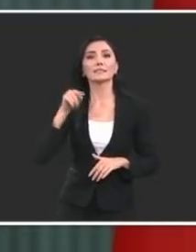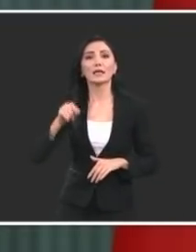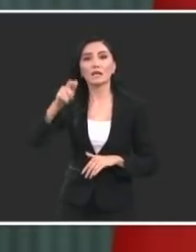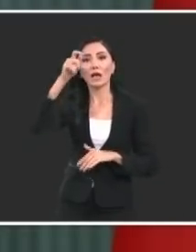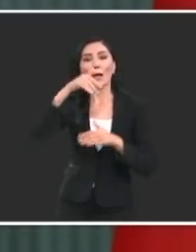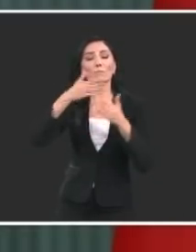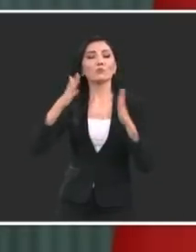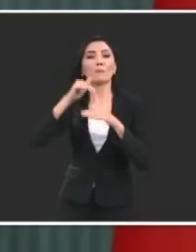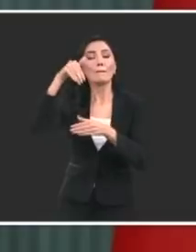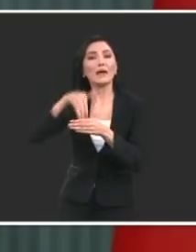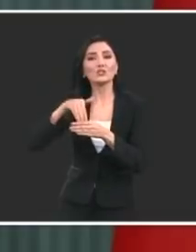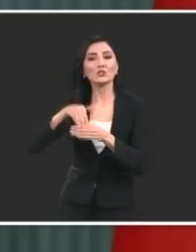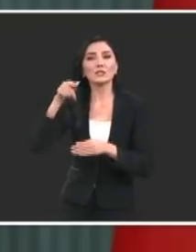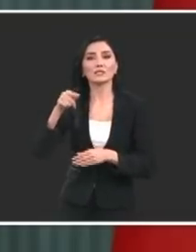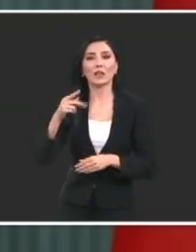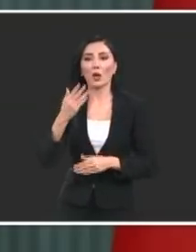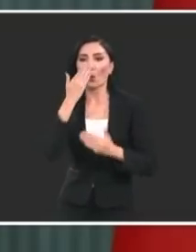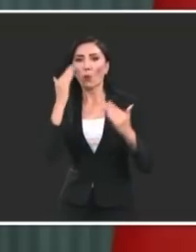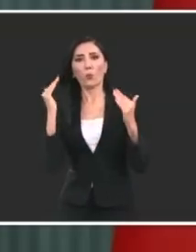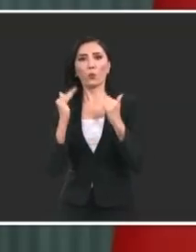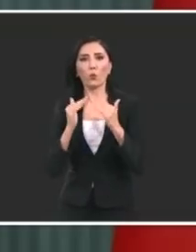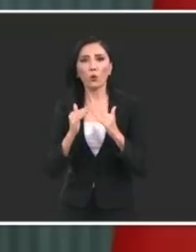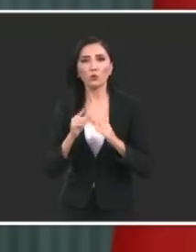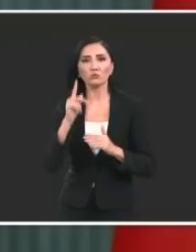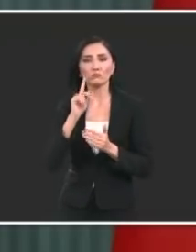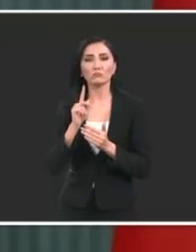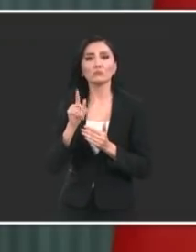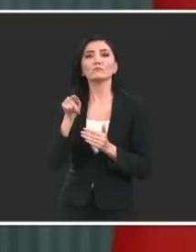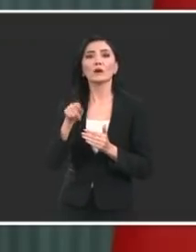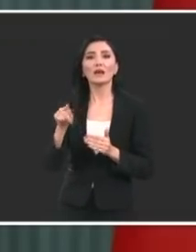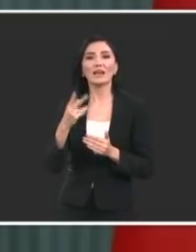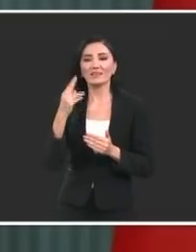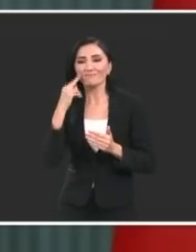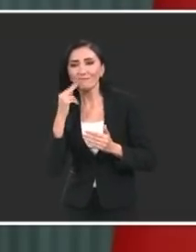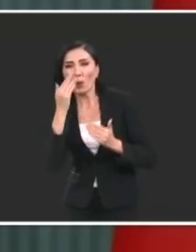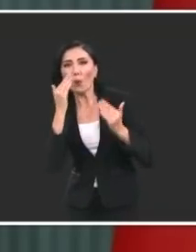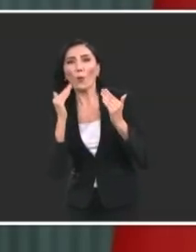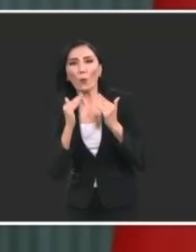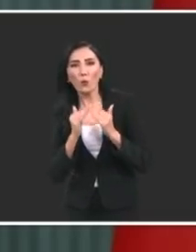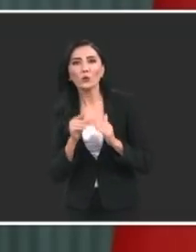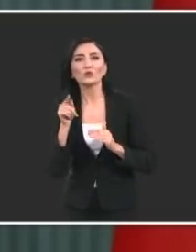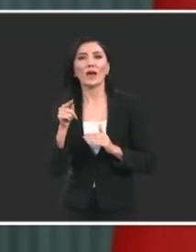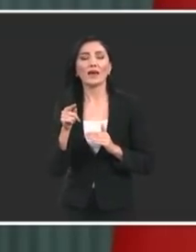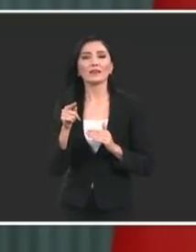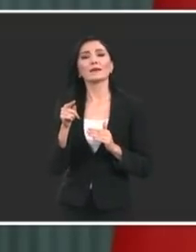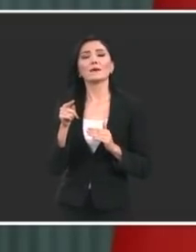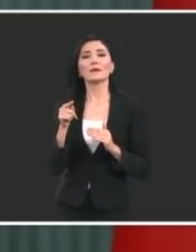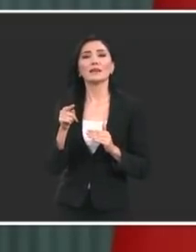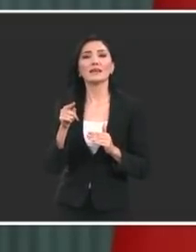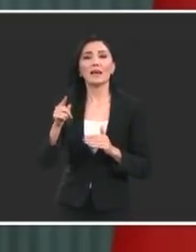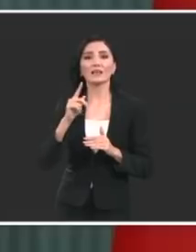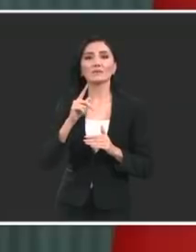Türkiye Büyük Millet Meclisi'nin asaletine nefaseti ne Ne zahmeti ne nezaketine